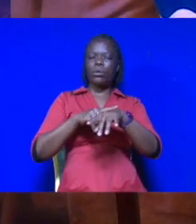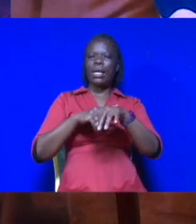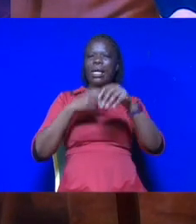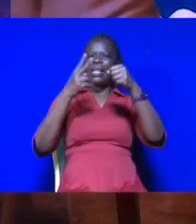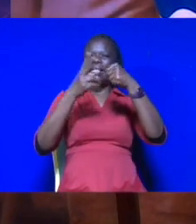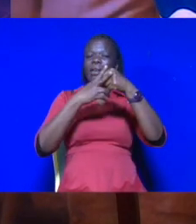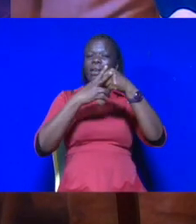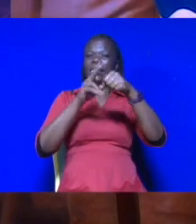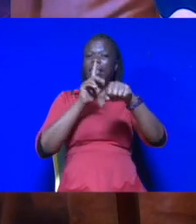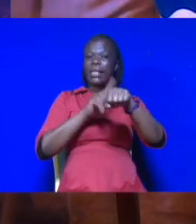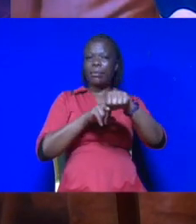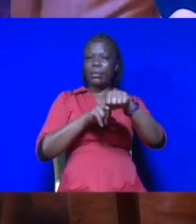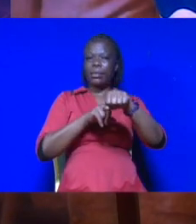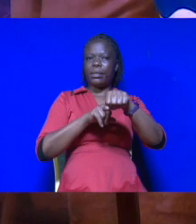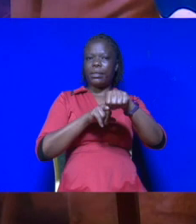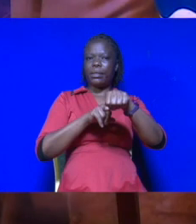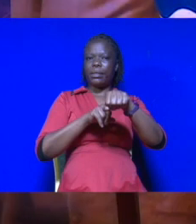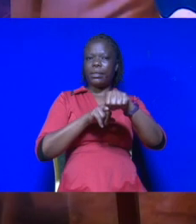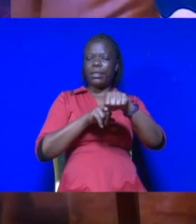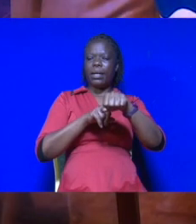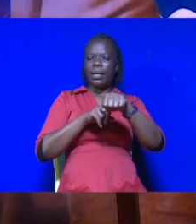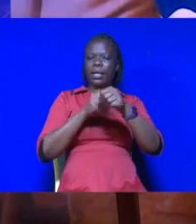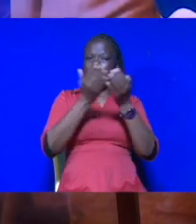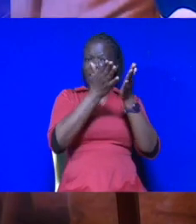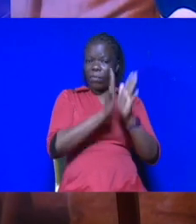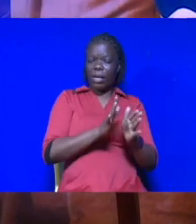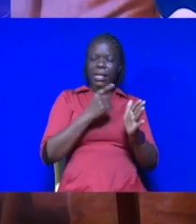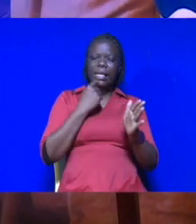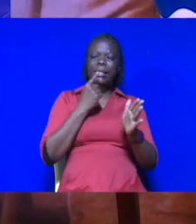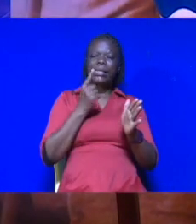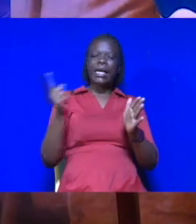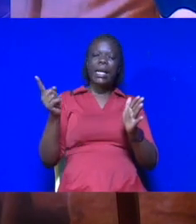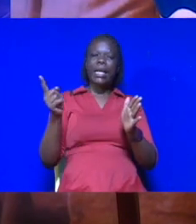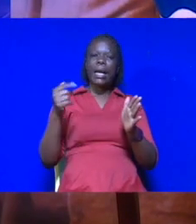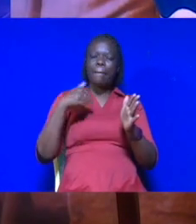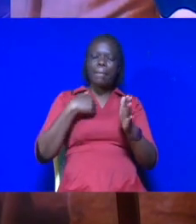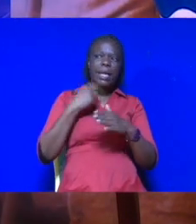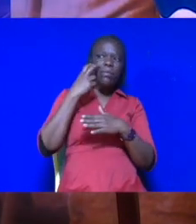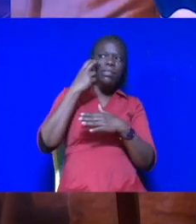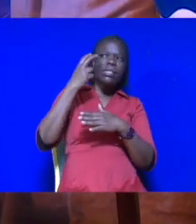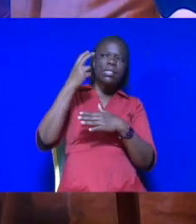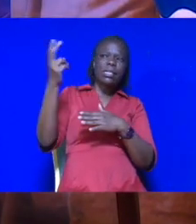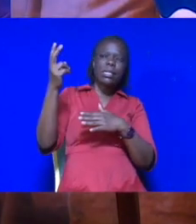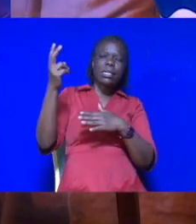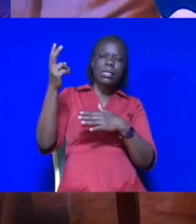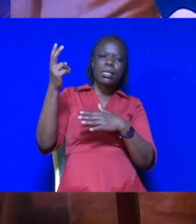mara ya saba, yule mtumishi akamwambia, nimeona